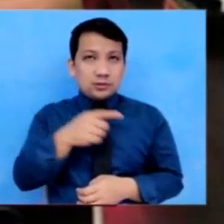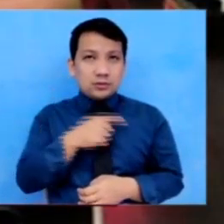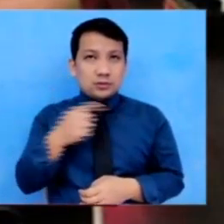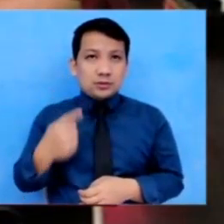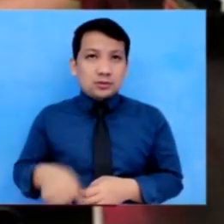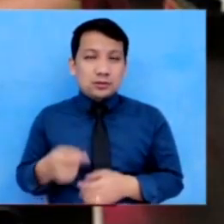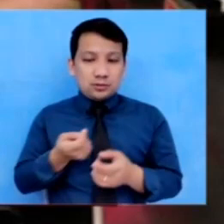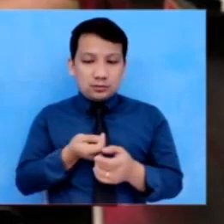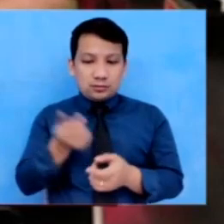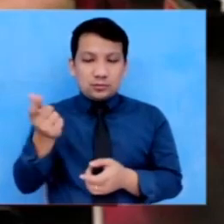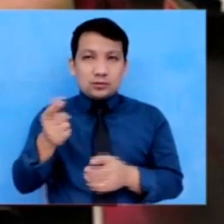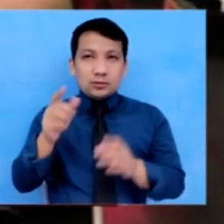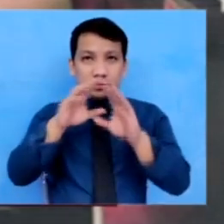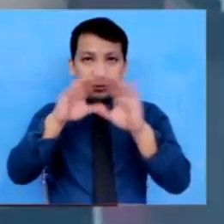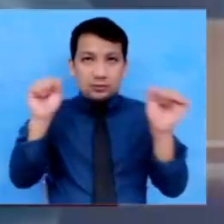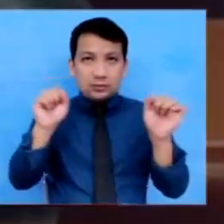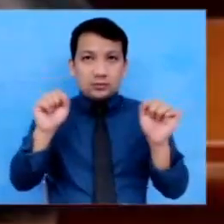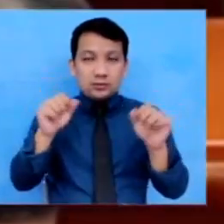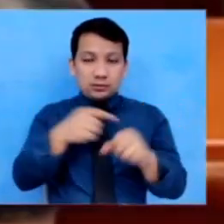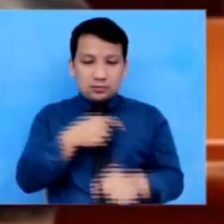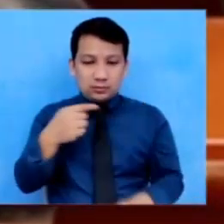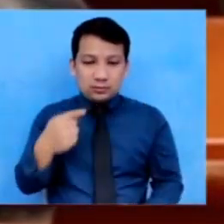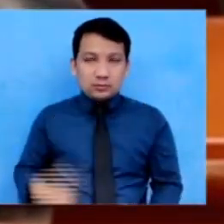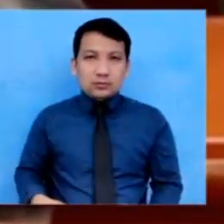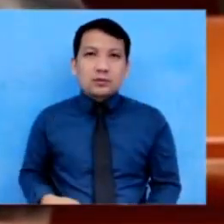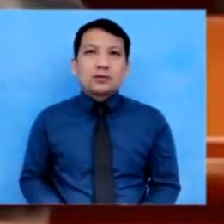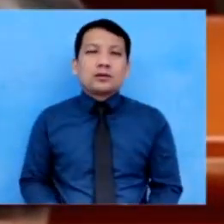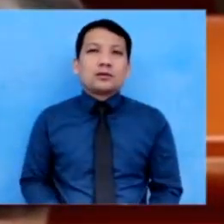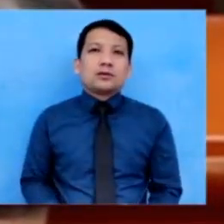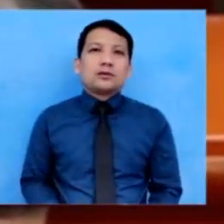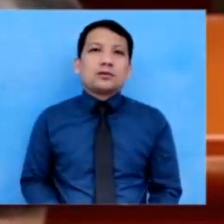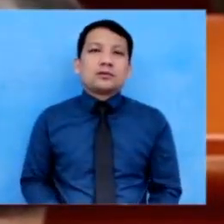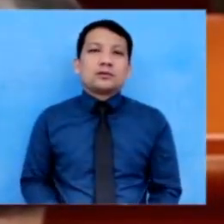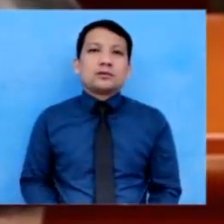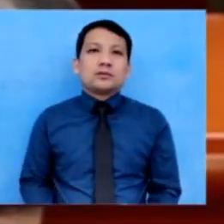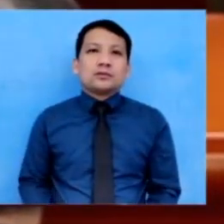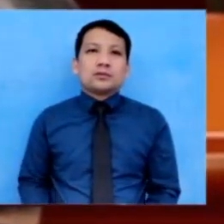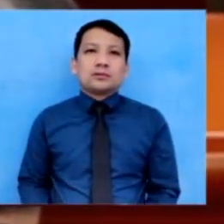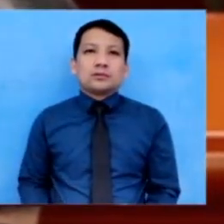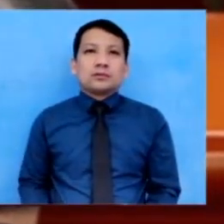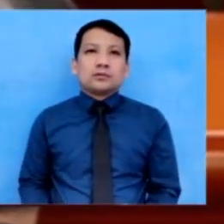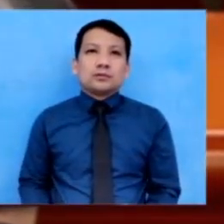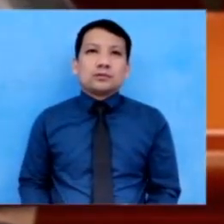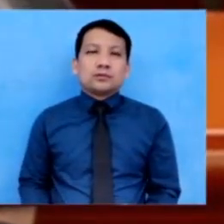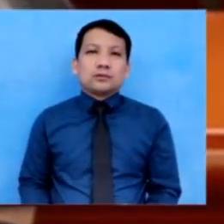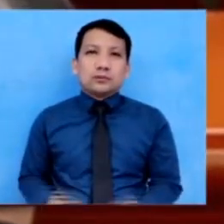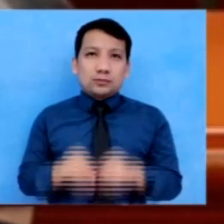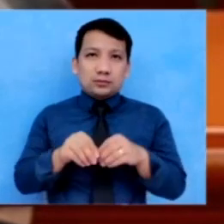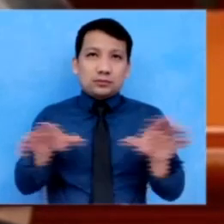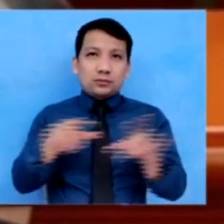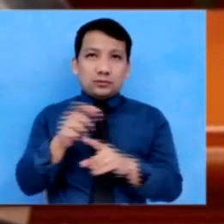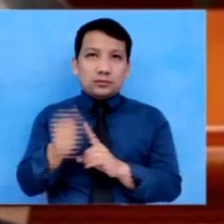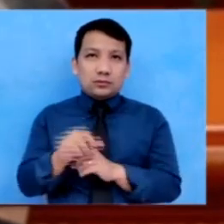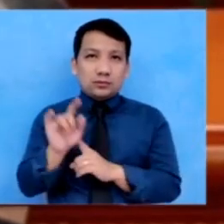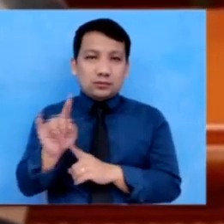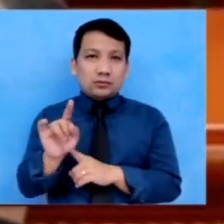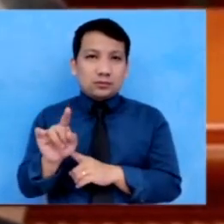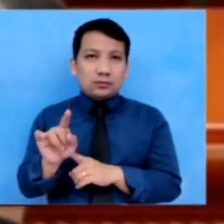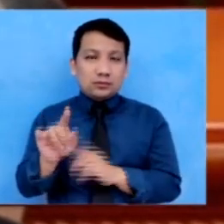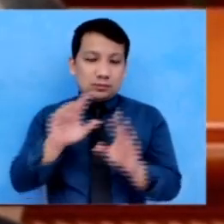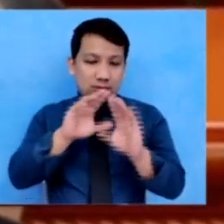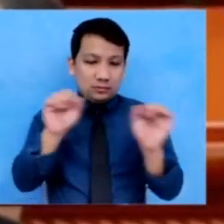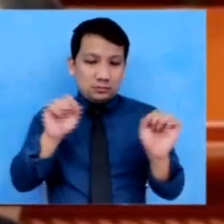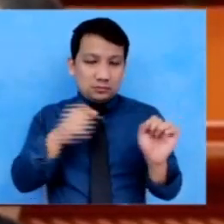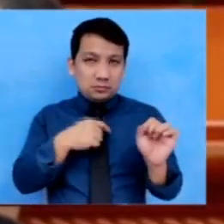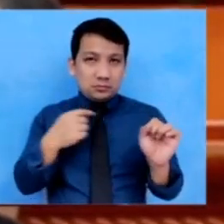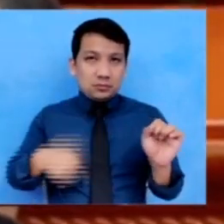pwesto bilang pangulo ng China mababasa rin natin sa mga balitang kumakalat ngayon sa social media na si President sh Jin ping